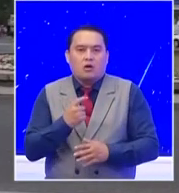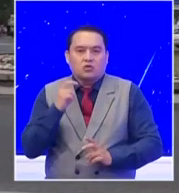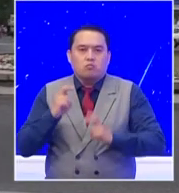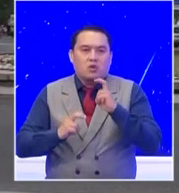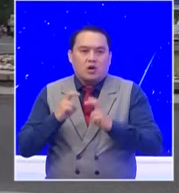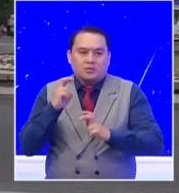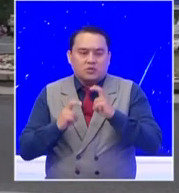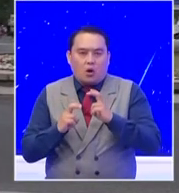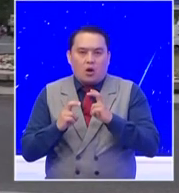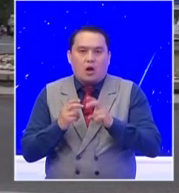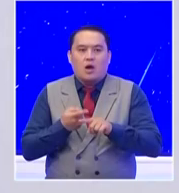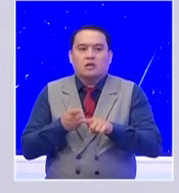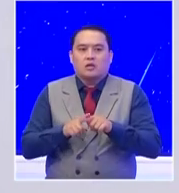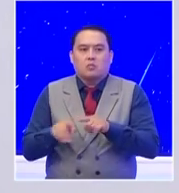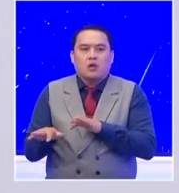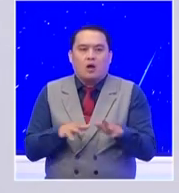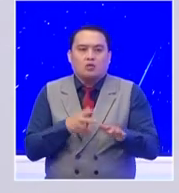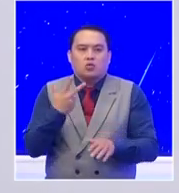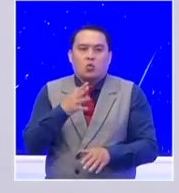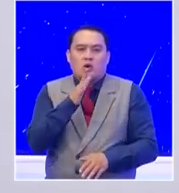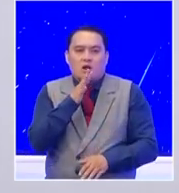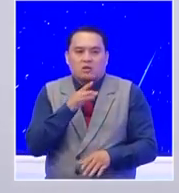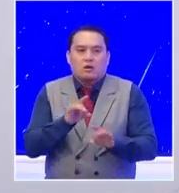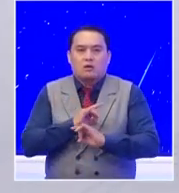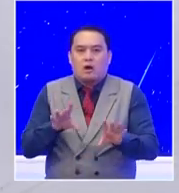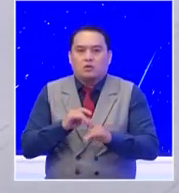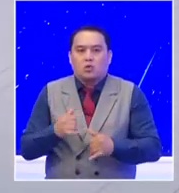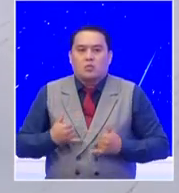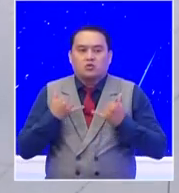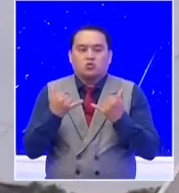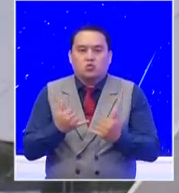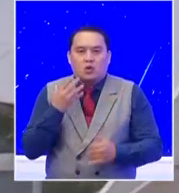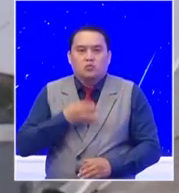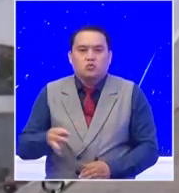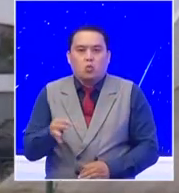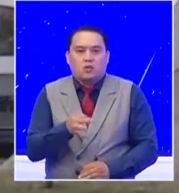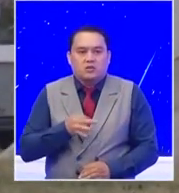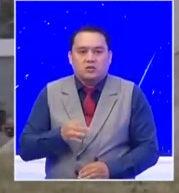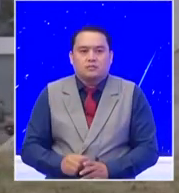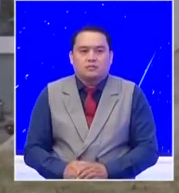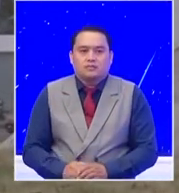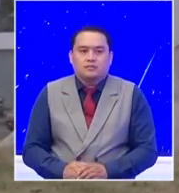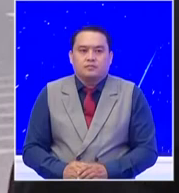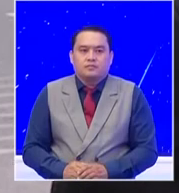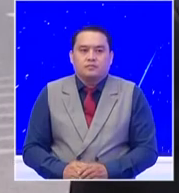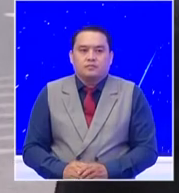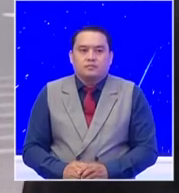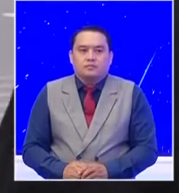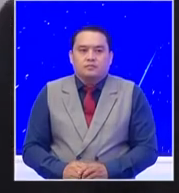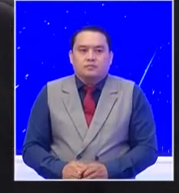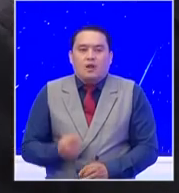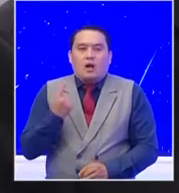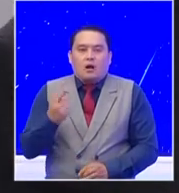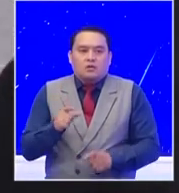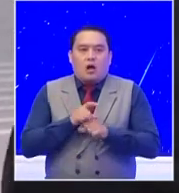промышленное производство. Этот процесс занял порядка 3 лет, рассказывает почетный гражданин Алматинской области. Один из тех объектов,